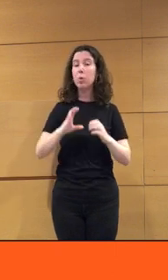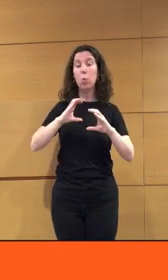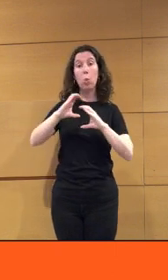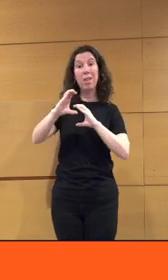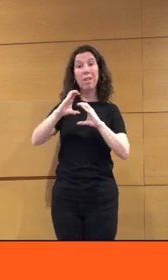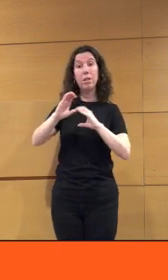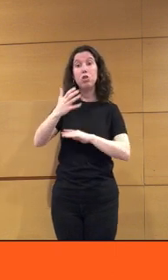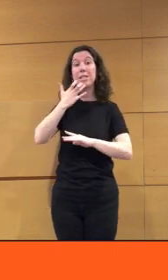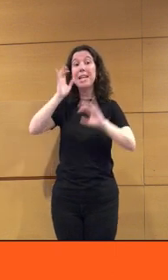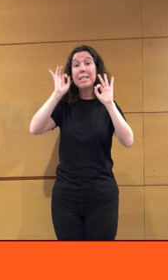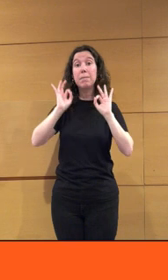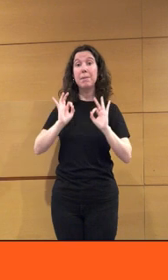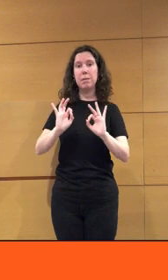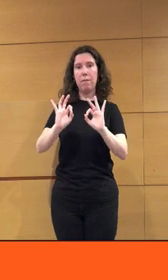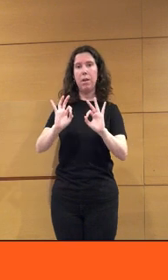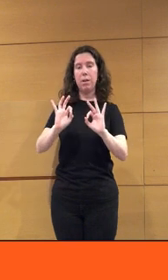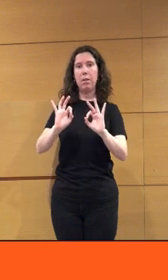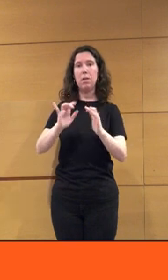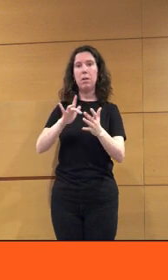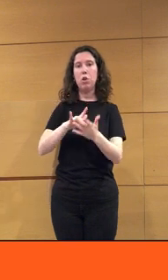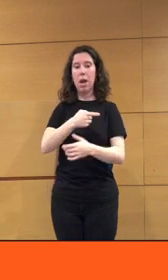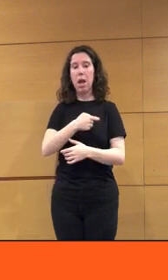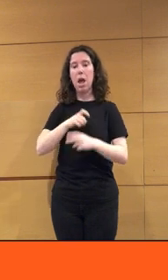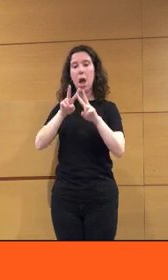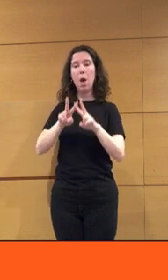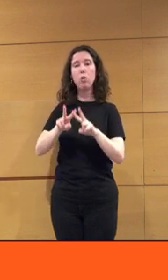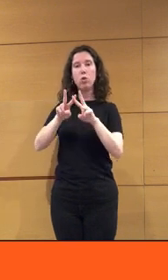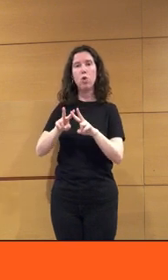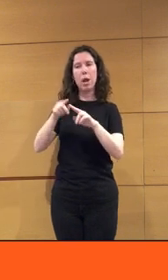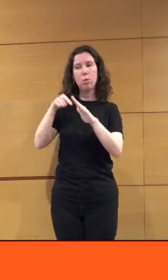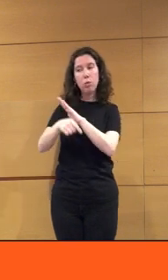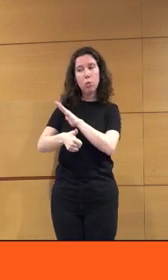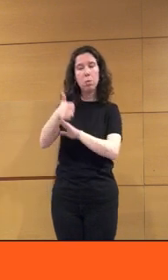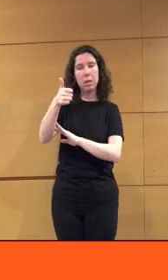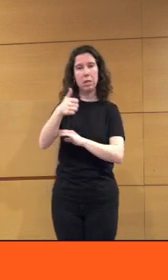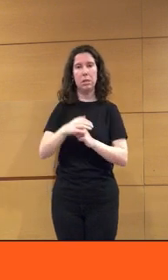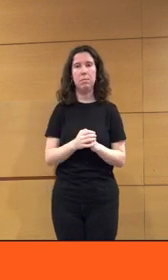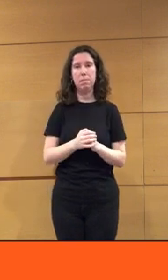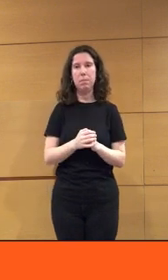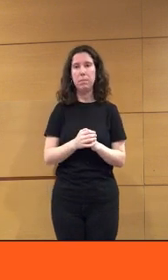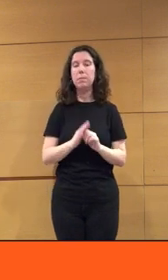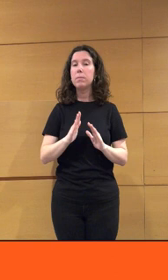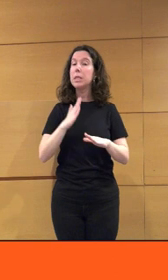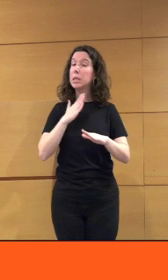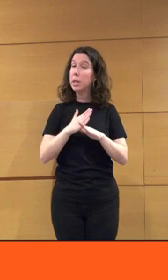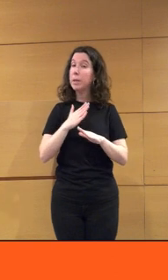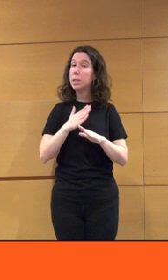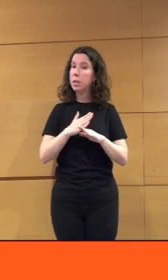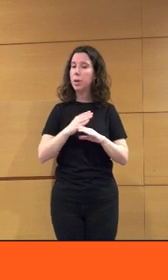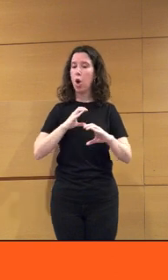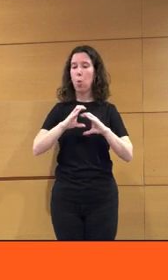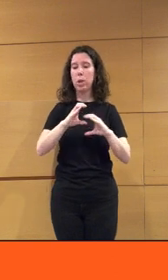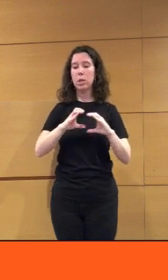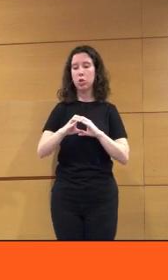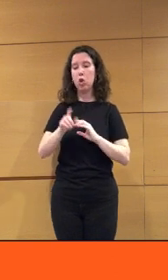aquells casos que es necessitin realitzar auditories de més profunditat, sempre en coordinació amb els gestors